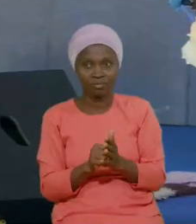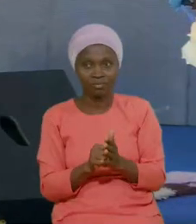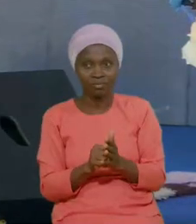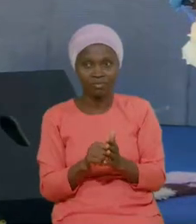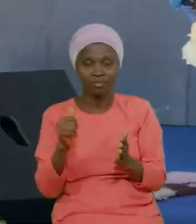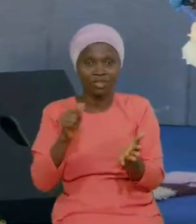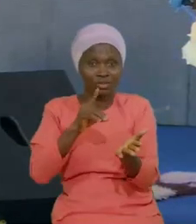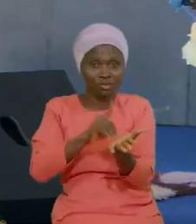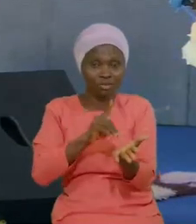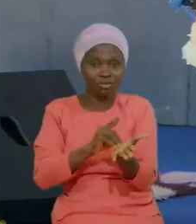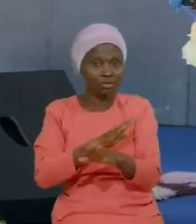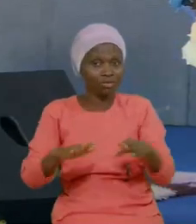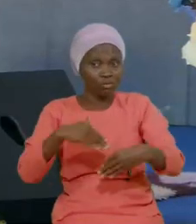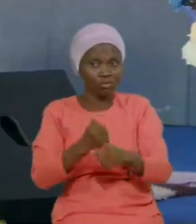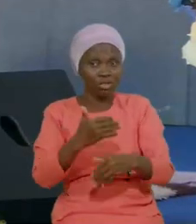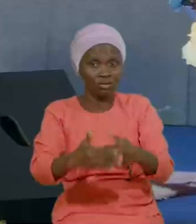échouer.